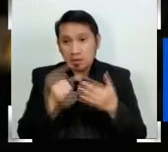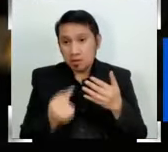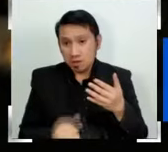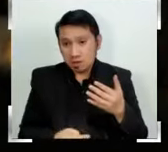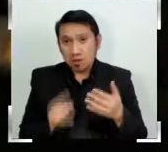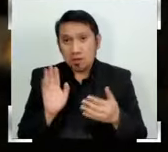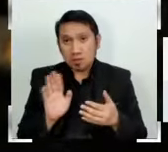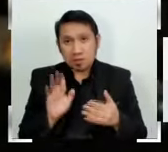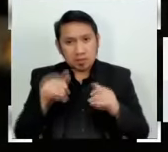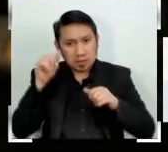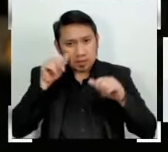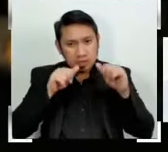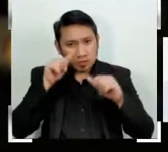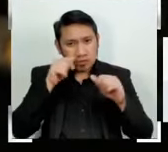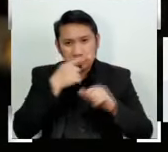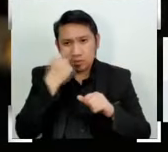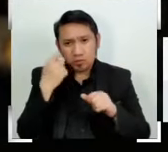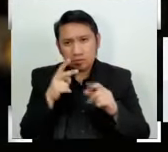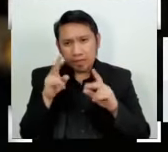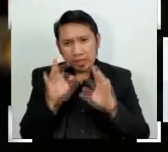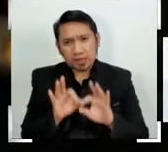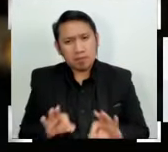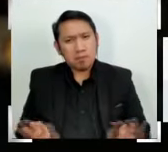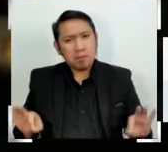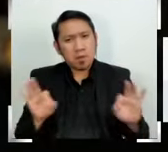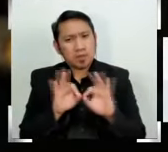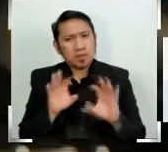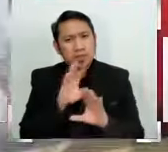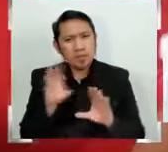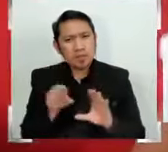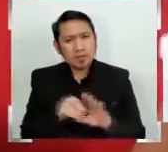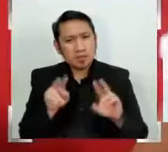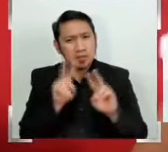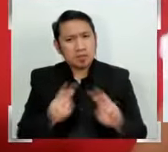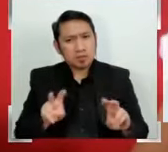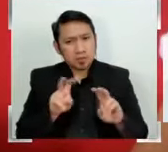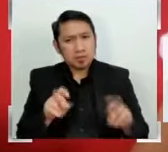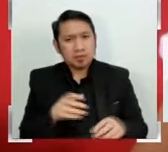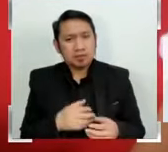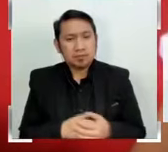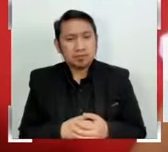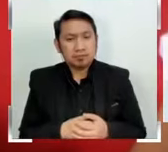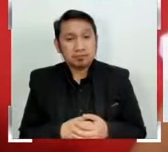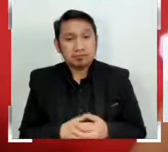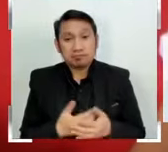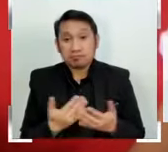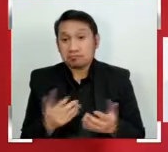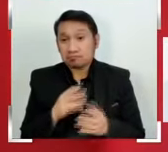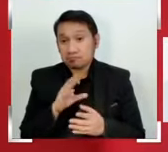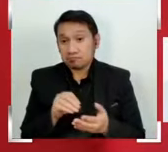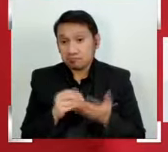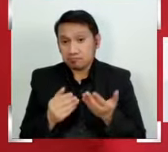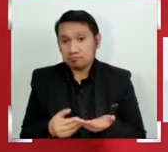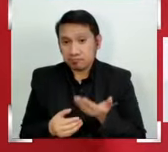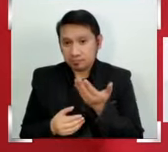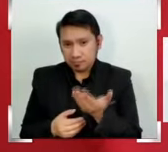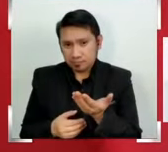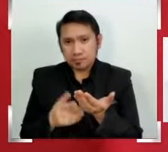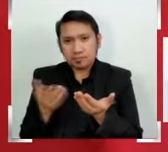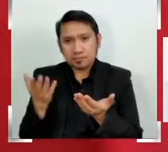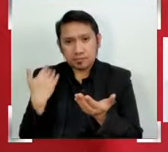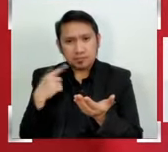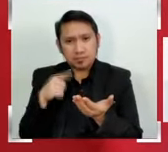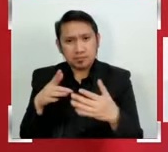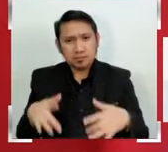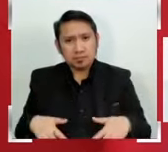duda dahil mahalagang bahagi raw ito ng investigasyon ng mga otoridad. Sa kanilang petition for guardianship na inihain ng buhay pa si